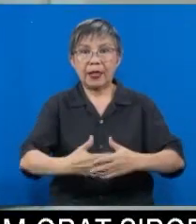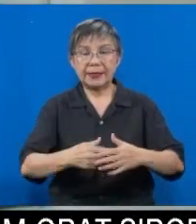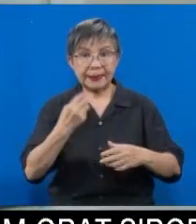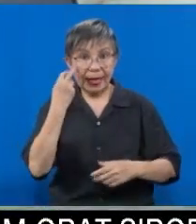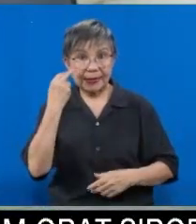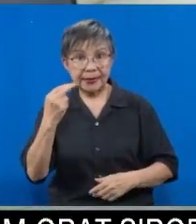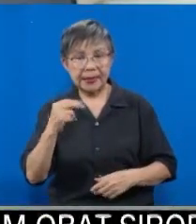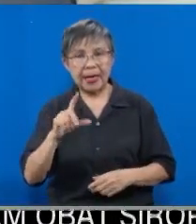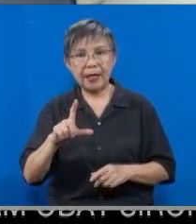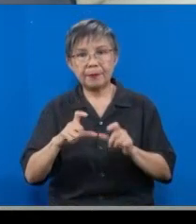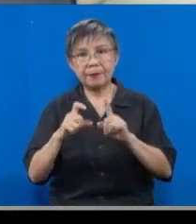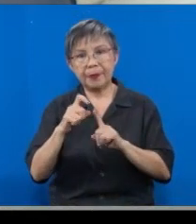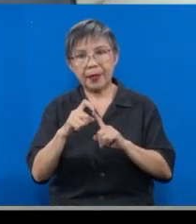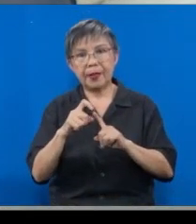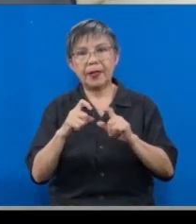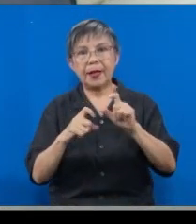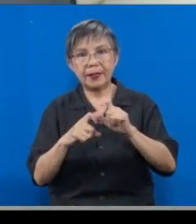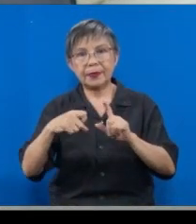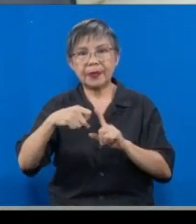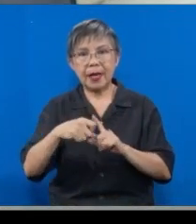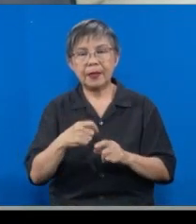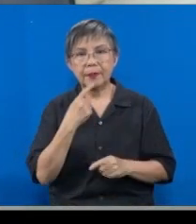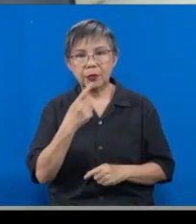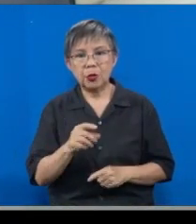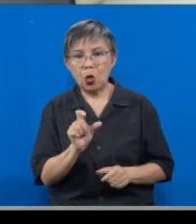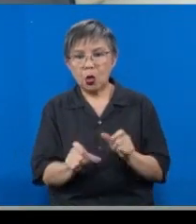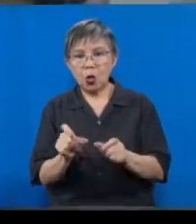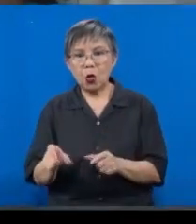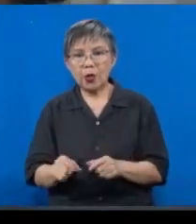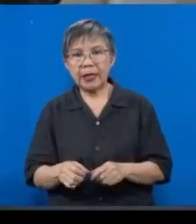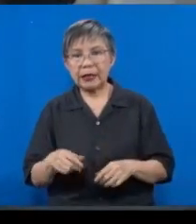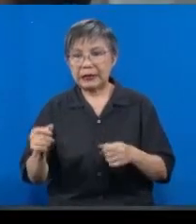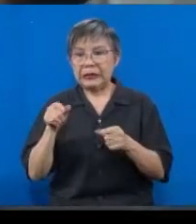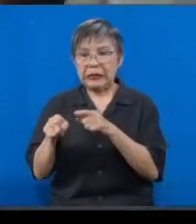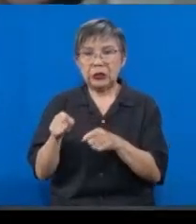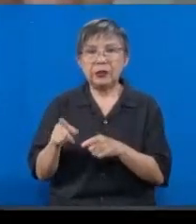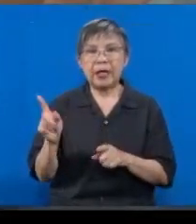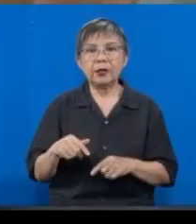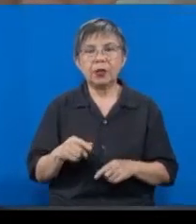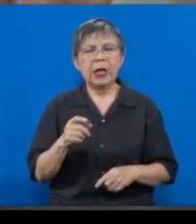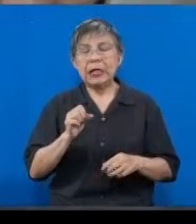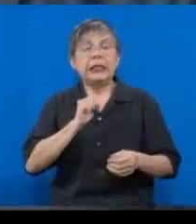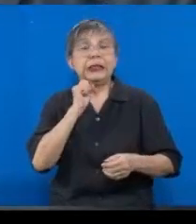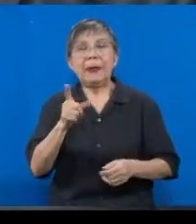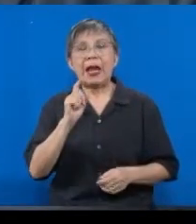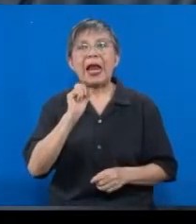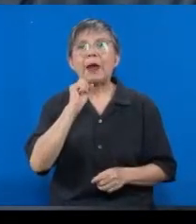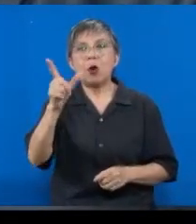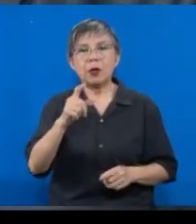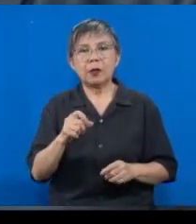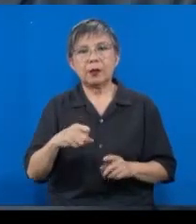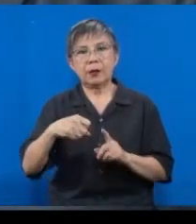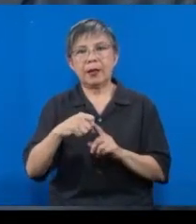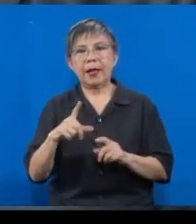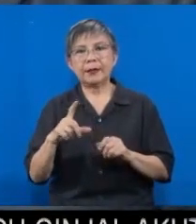Korban LPSK Edwin Partogi berharap pihak-pihak yang mendapatkan intimidasi melapor ke LPSK. Ya problemnya kami nggak